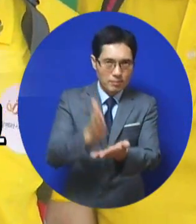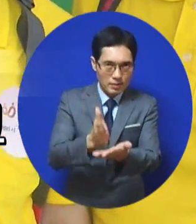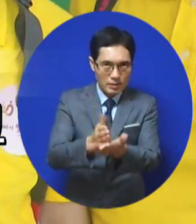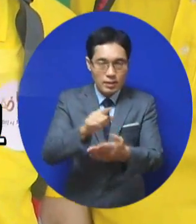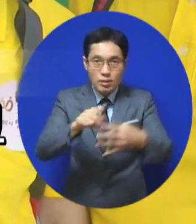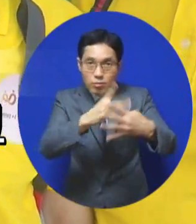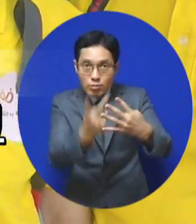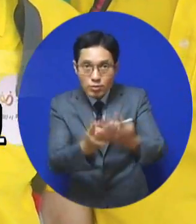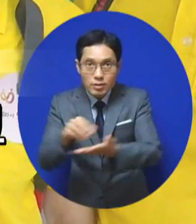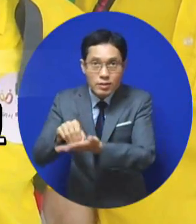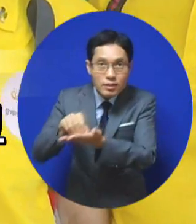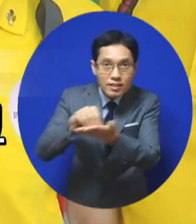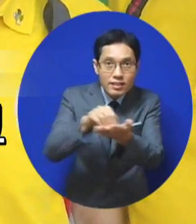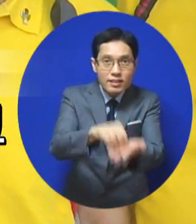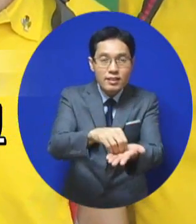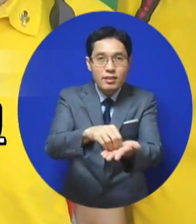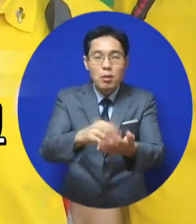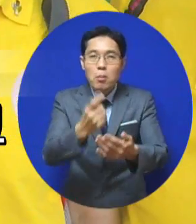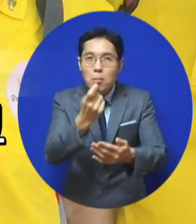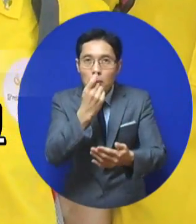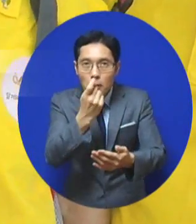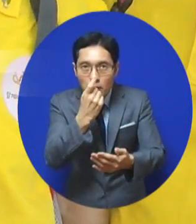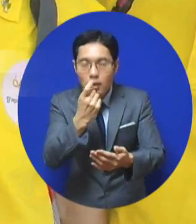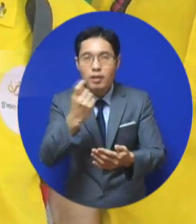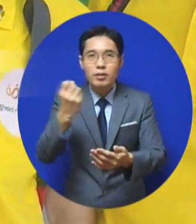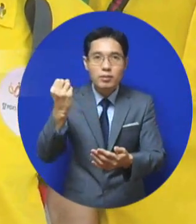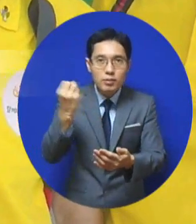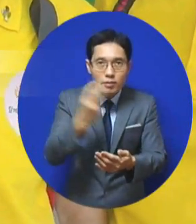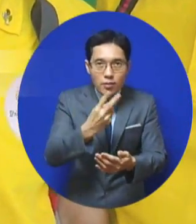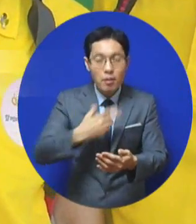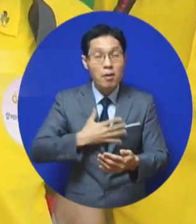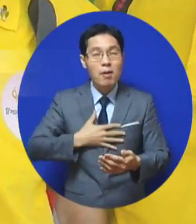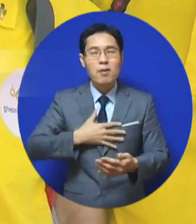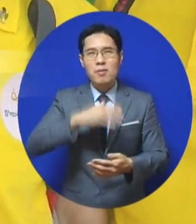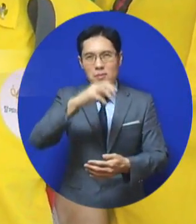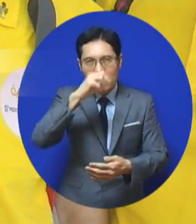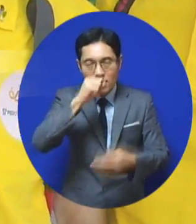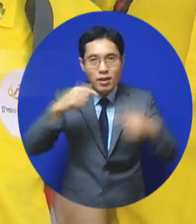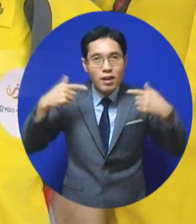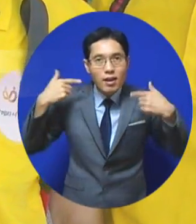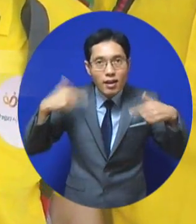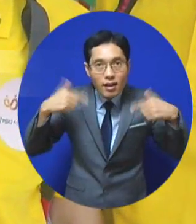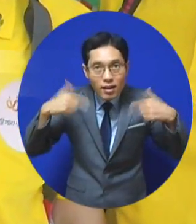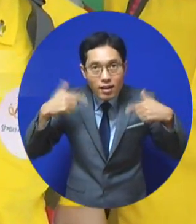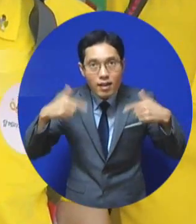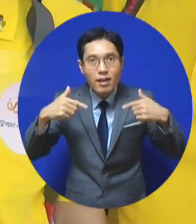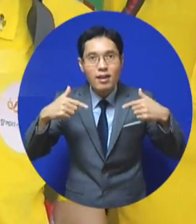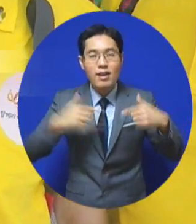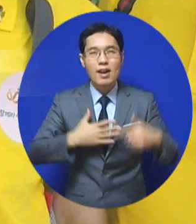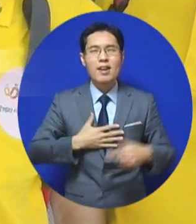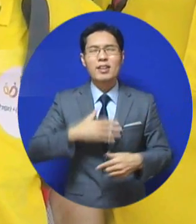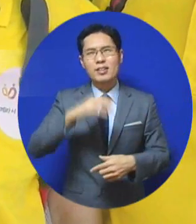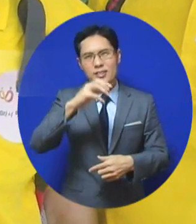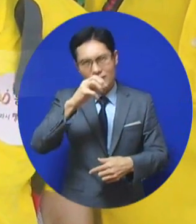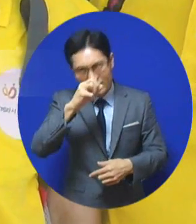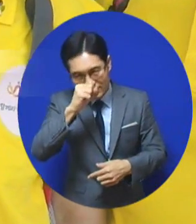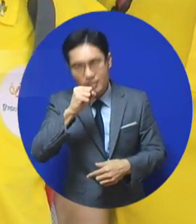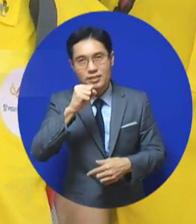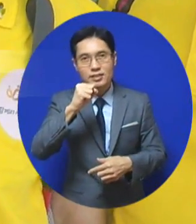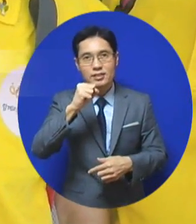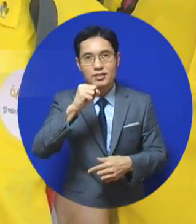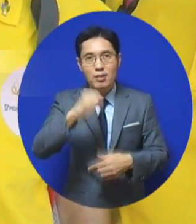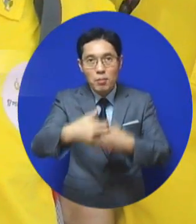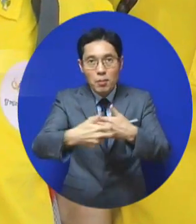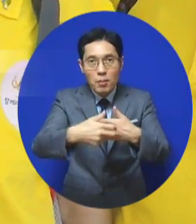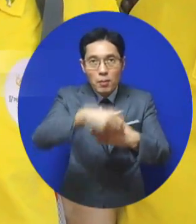프로그램을 참석해서 배우기도 하고 기분도 좋고 항상 기분 좋게